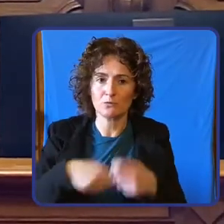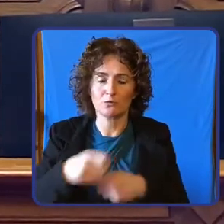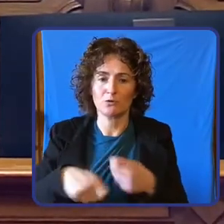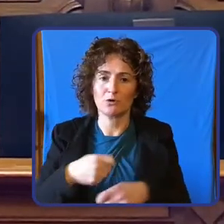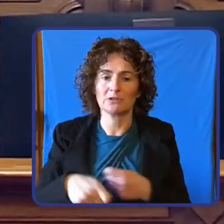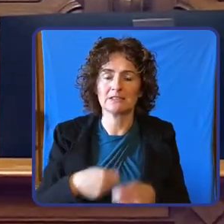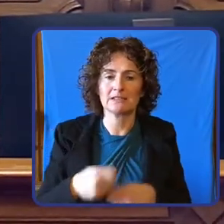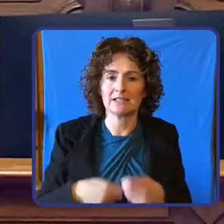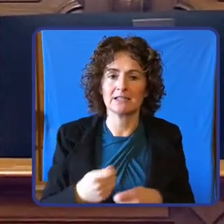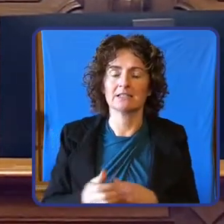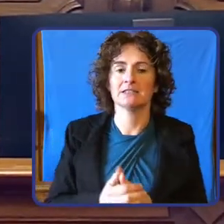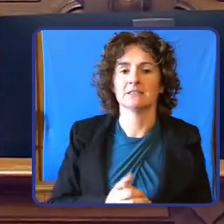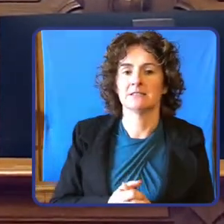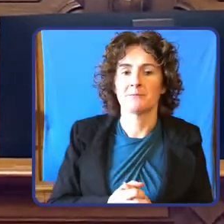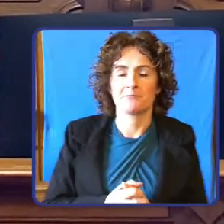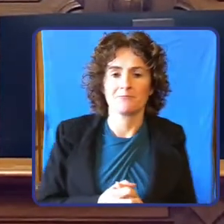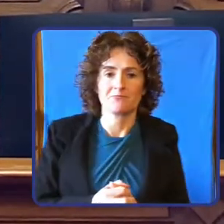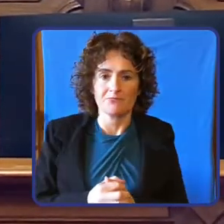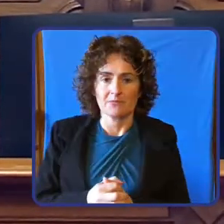helyiség kialakítása, más eszközökben,